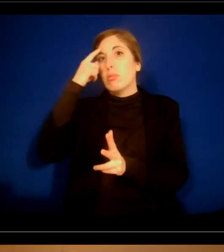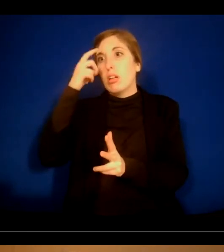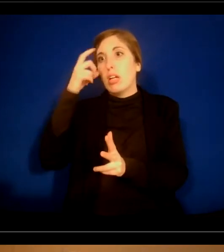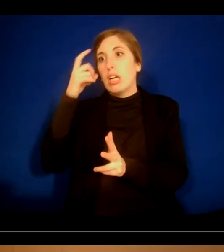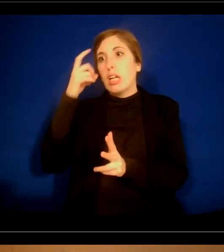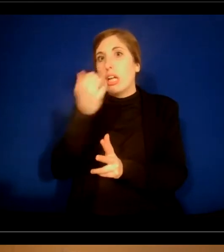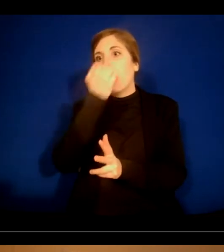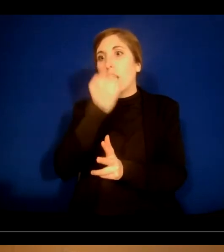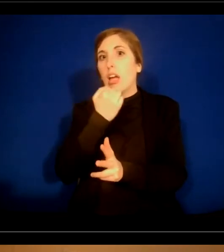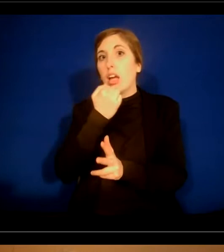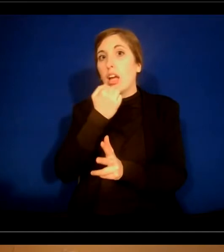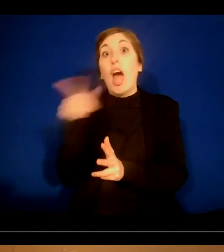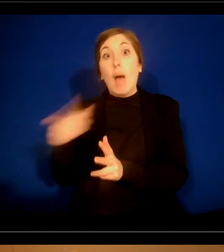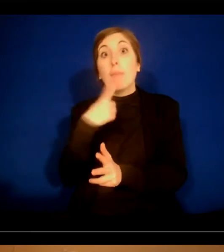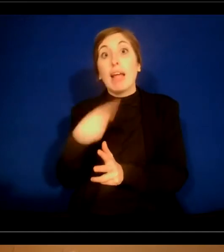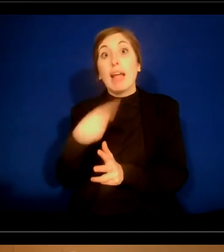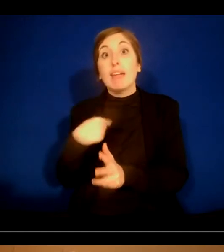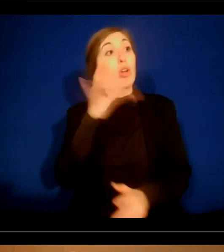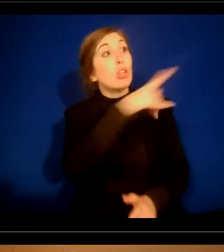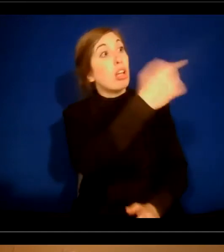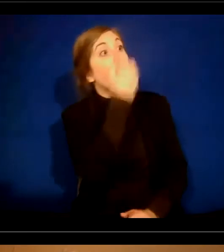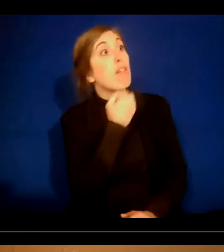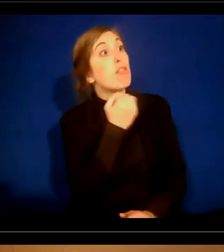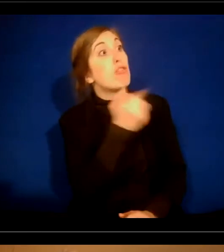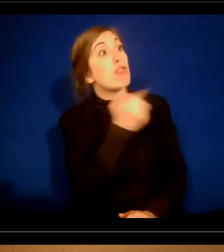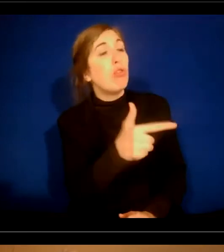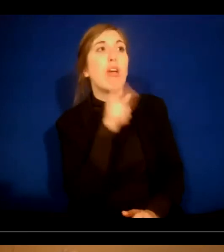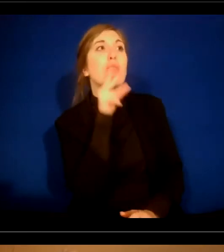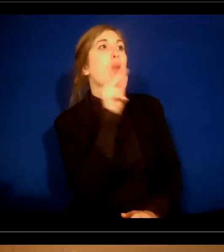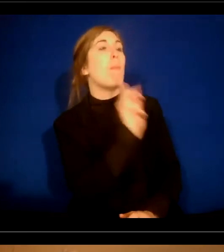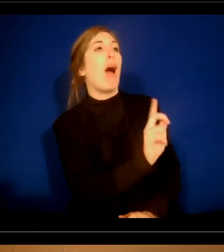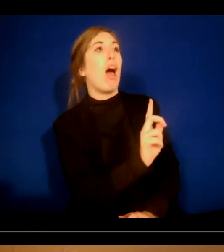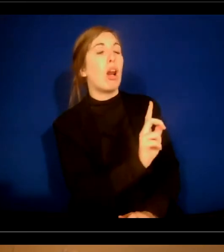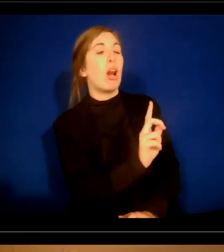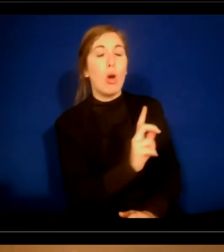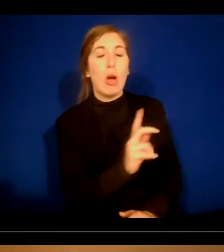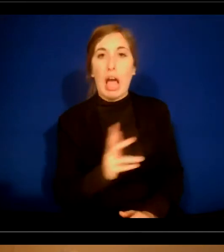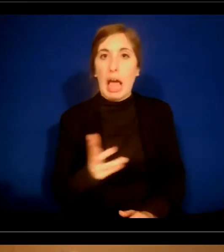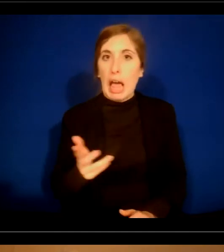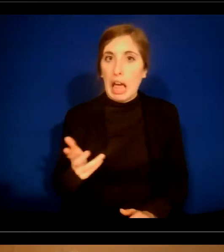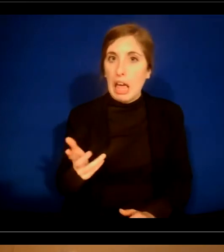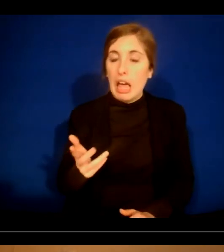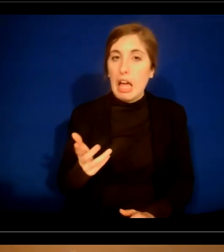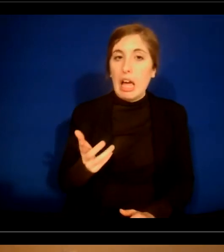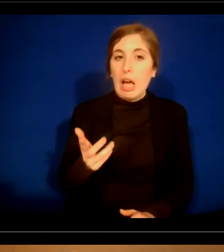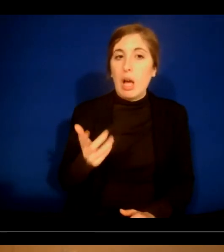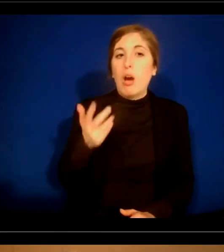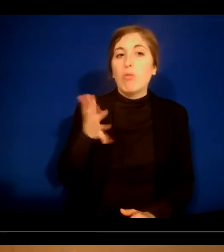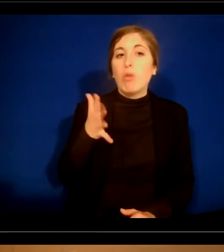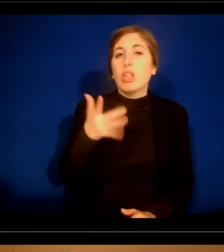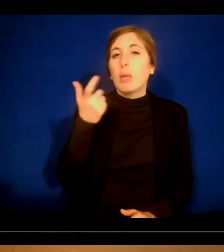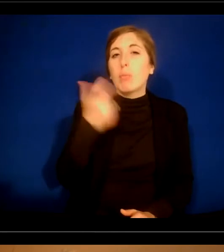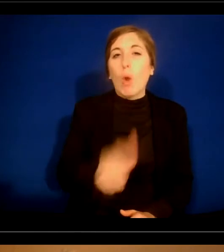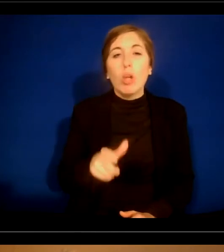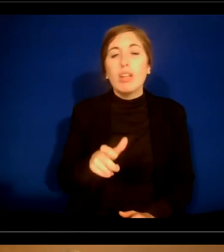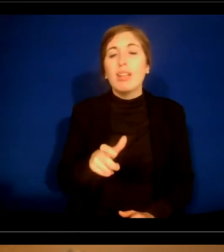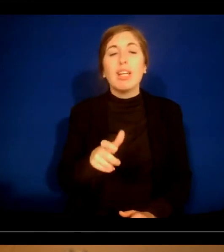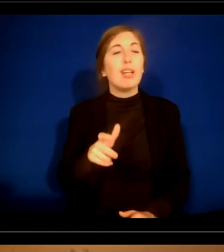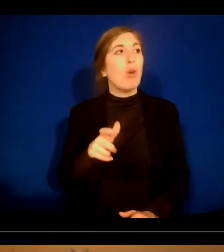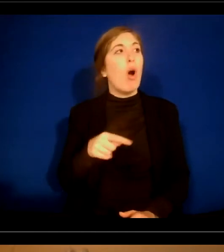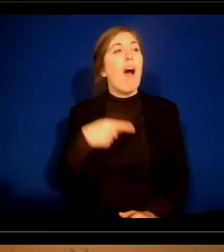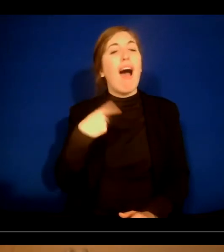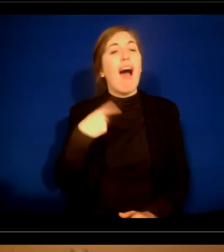ti diciamo niente. Quindi, perché poi tra l'altro c'è anche una diminuzione proprio, no? Cioè c'è anche